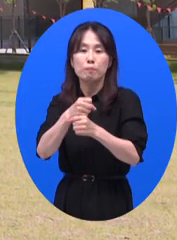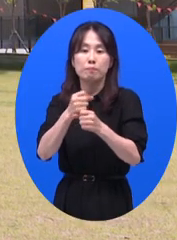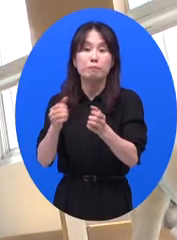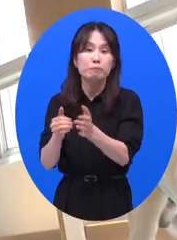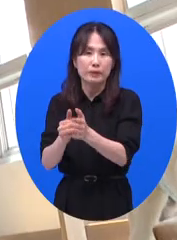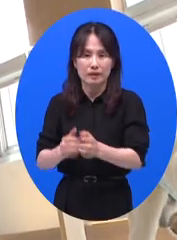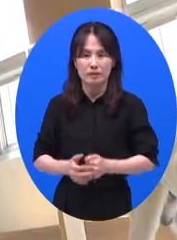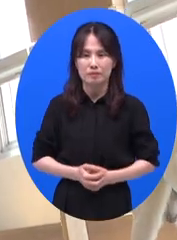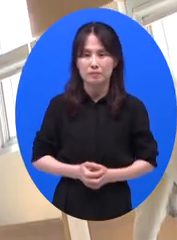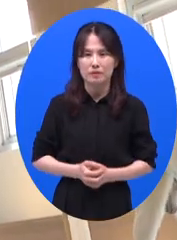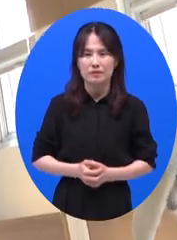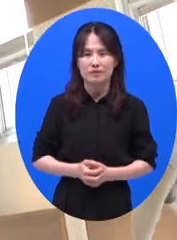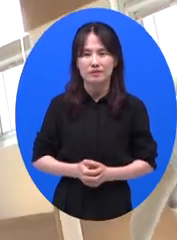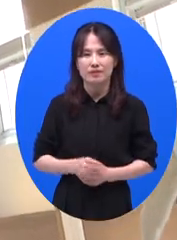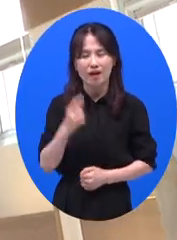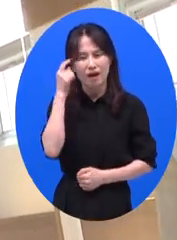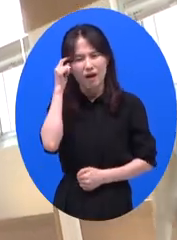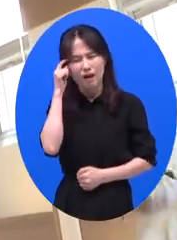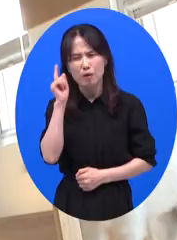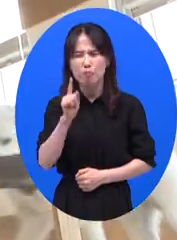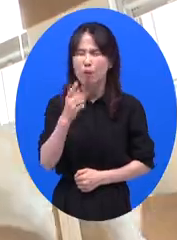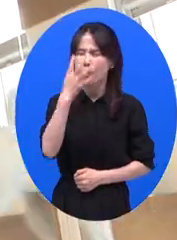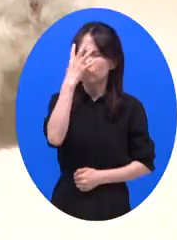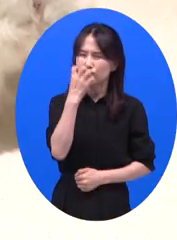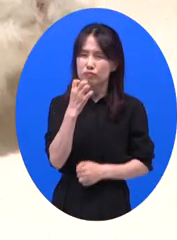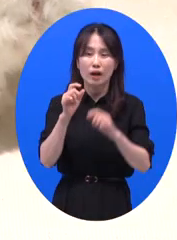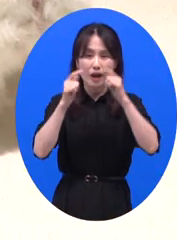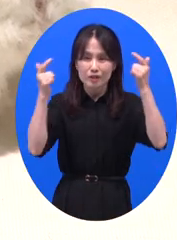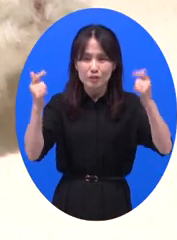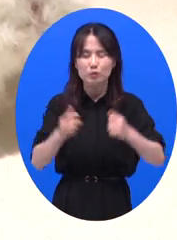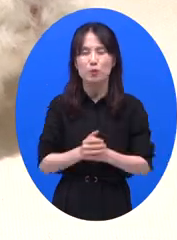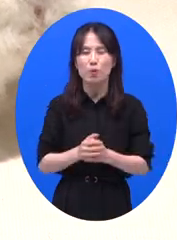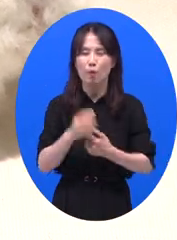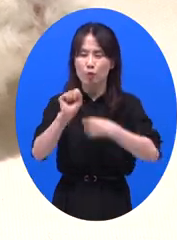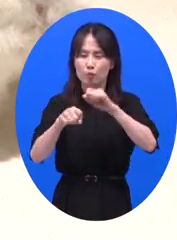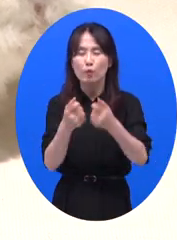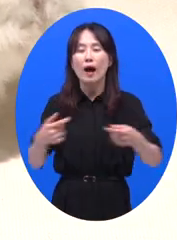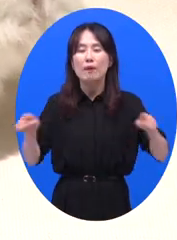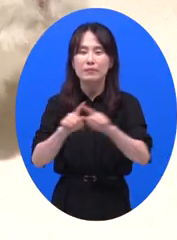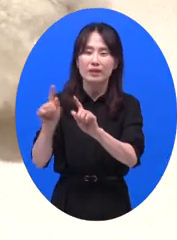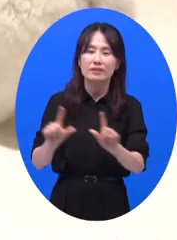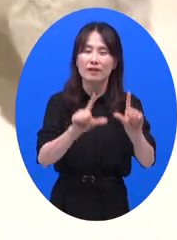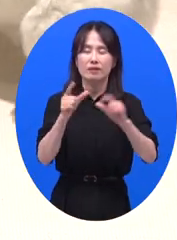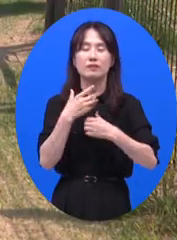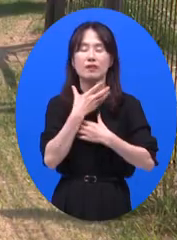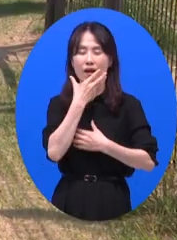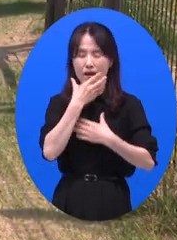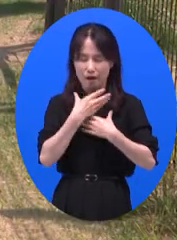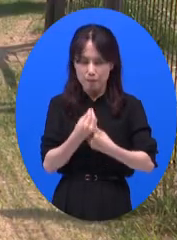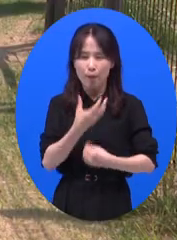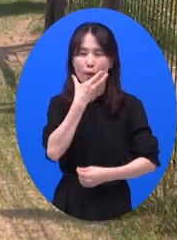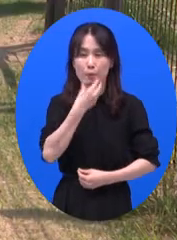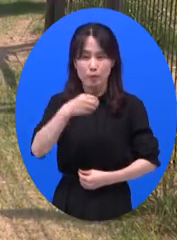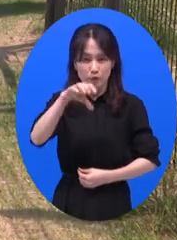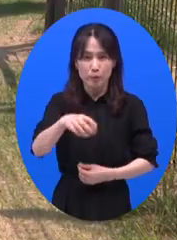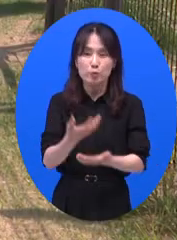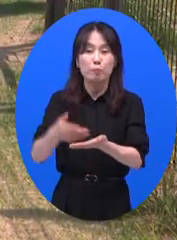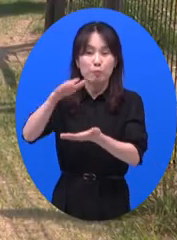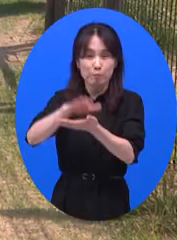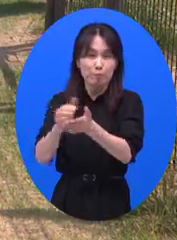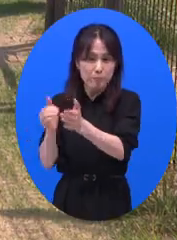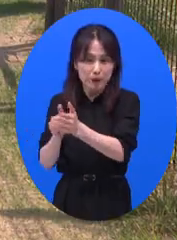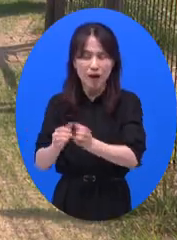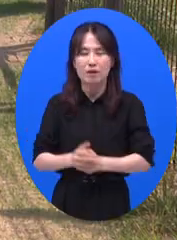실현 된겁니다 생각만 해도 인상이 찌푸려지는 곳이 아닌 반려동물과 함께 할 수 있는 행복한 공간으로 의 변신